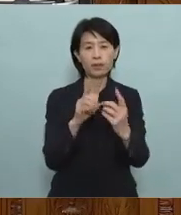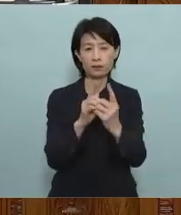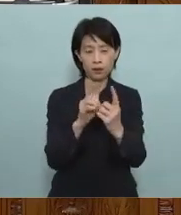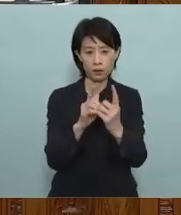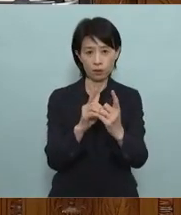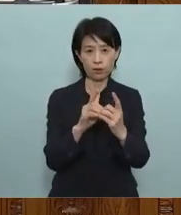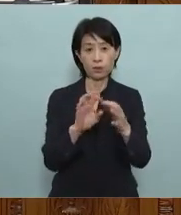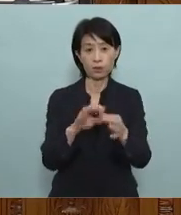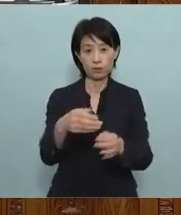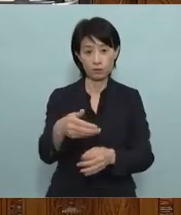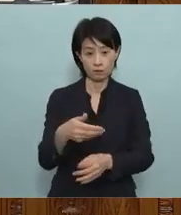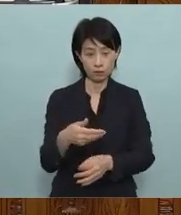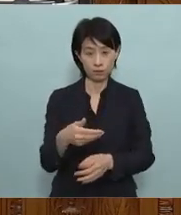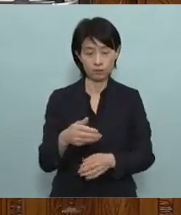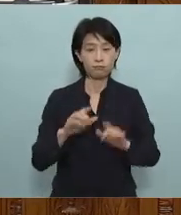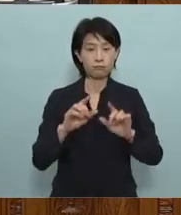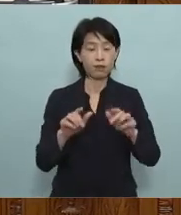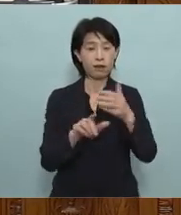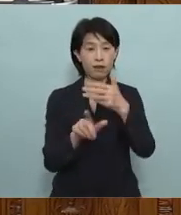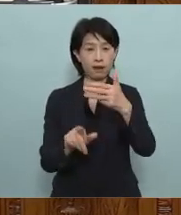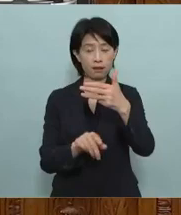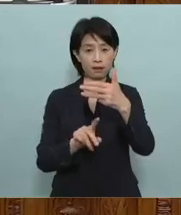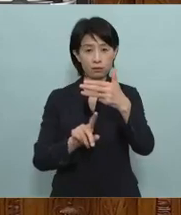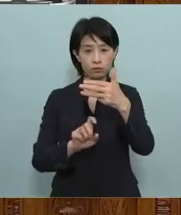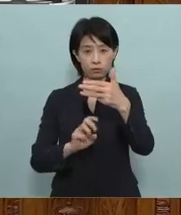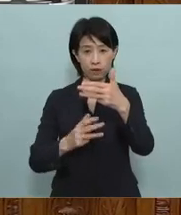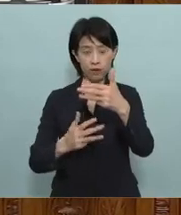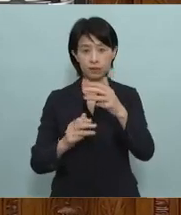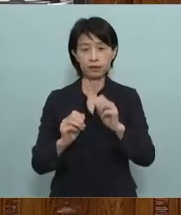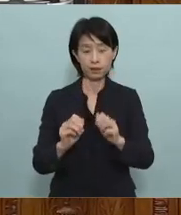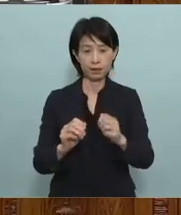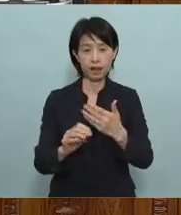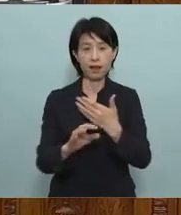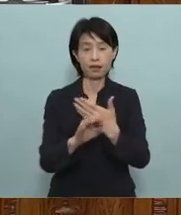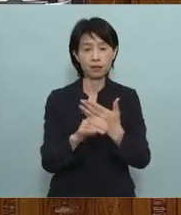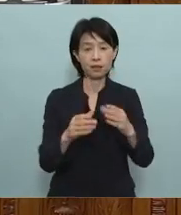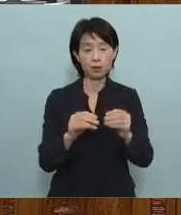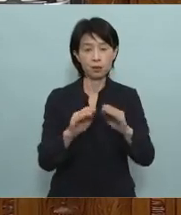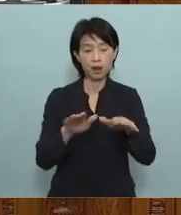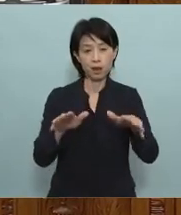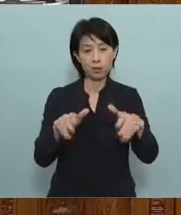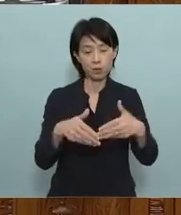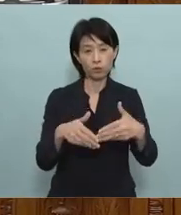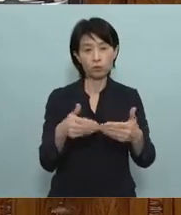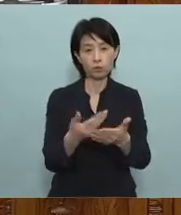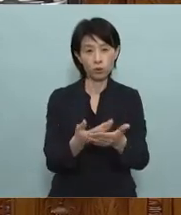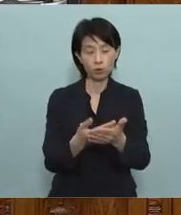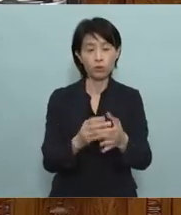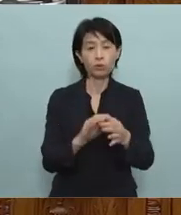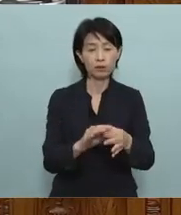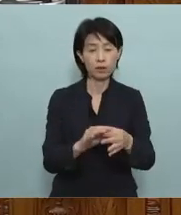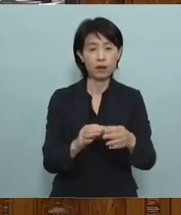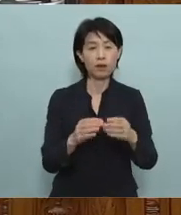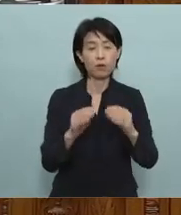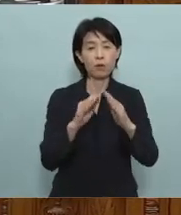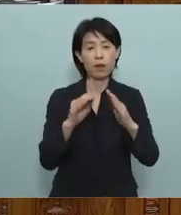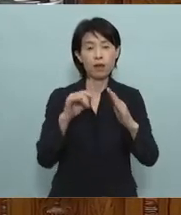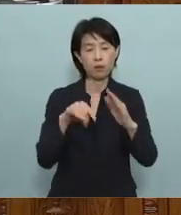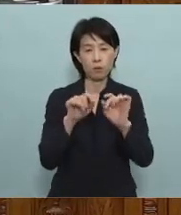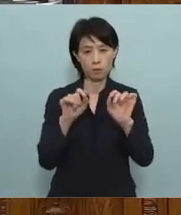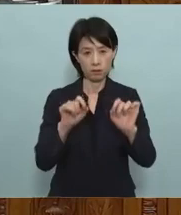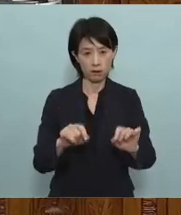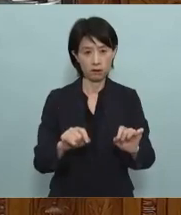。8月18日に行われた臨時国会の召集要求については国会のことでもあります